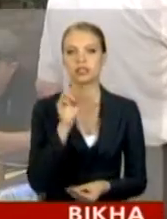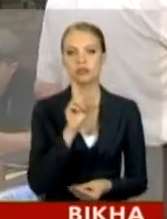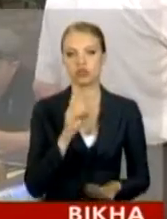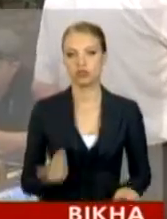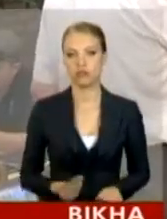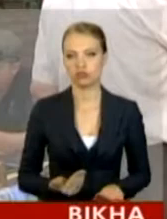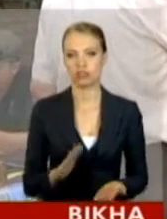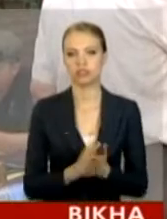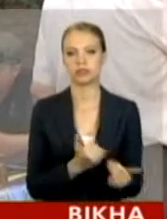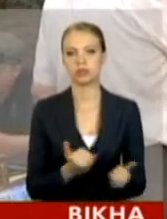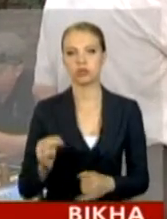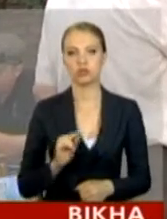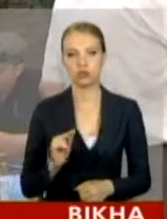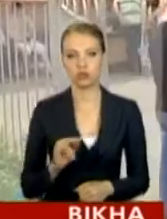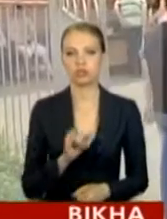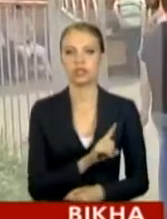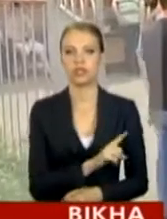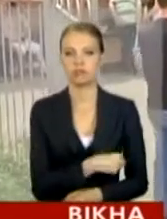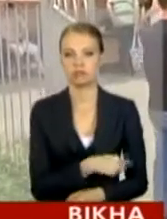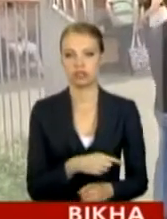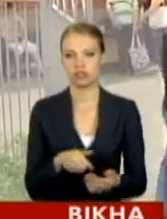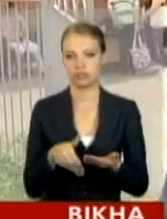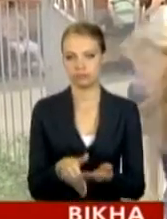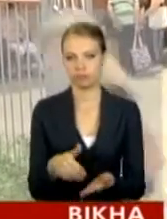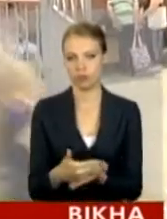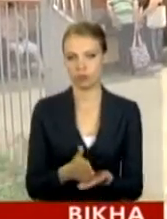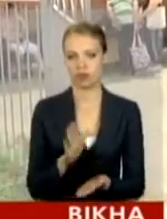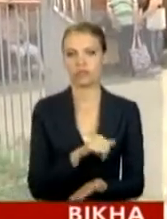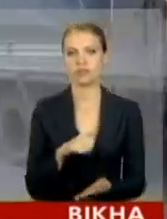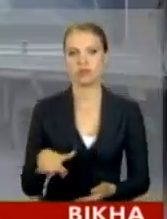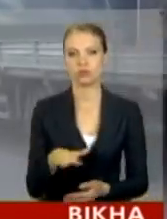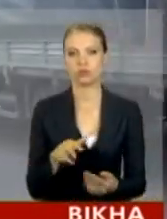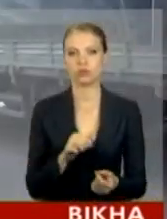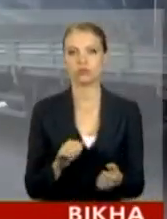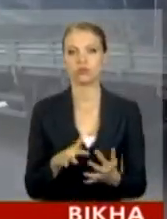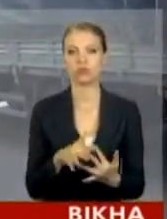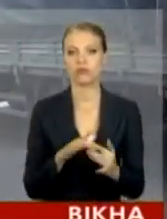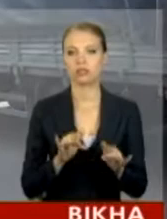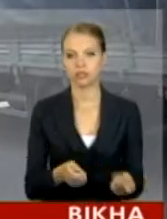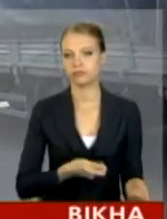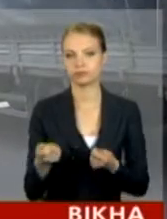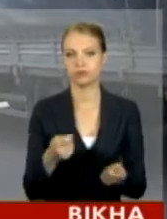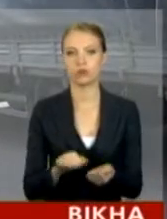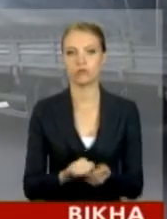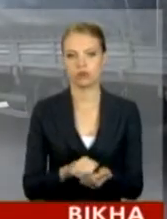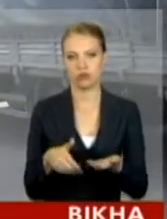тимчасові житла, забезпечено роботою і медичним обслуговуванням. У саму зону бойових дій повсякчас доправляють гуманітарну допомогу.